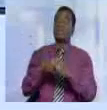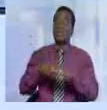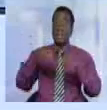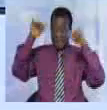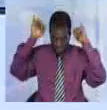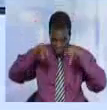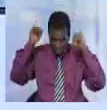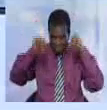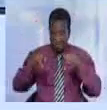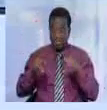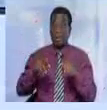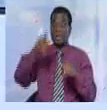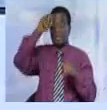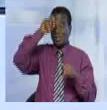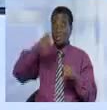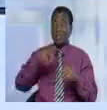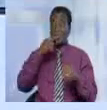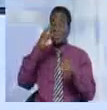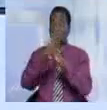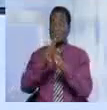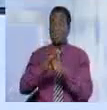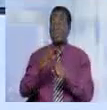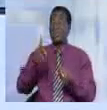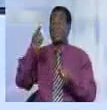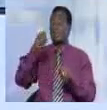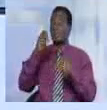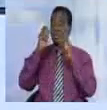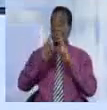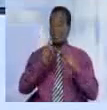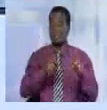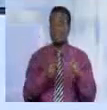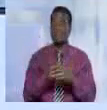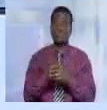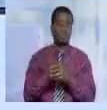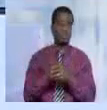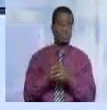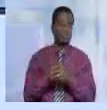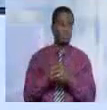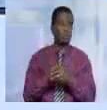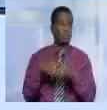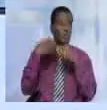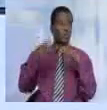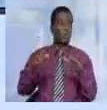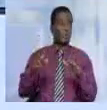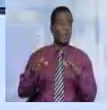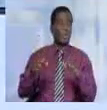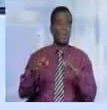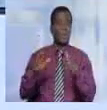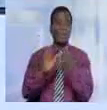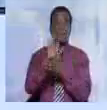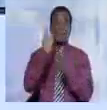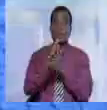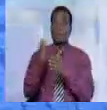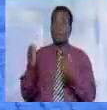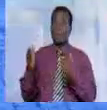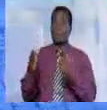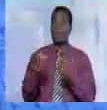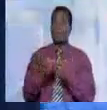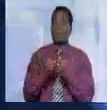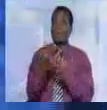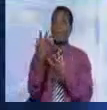islamistes. La Turquie a promis des mesures de réciprocité. Et enfin, le dossier du nucléaire